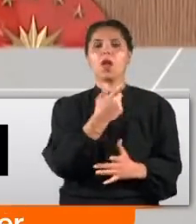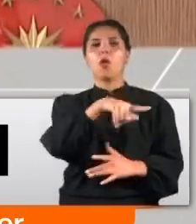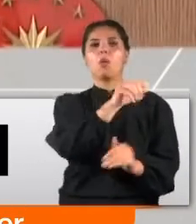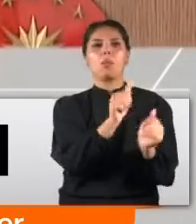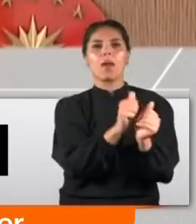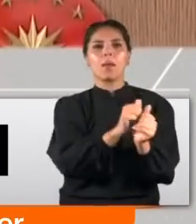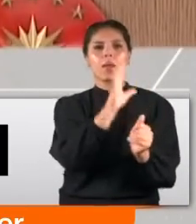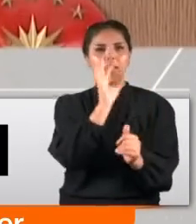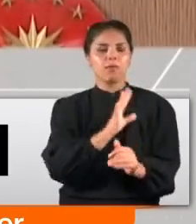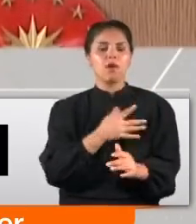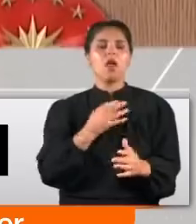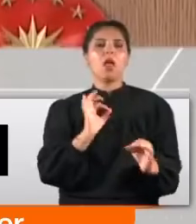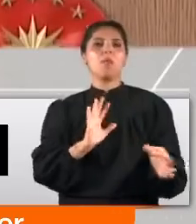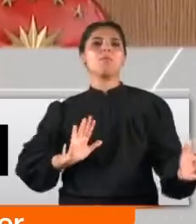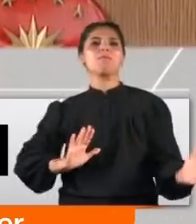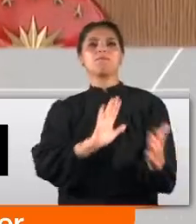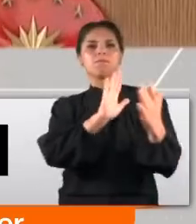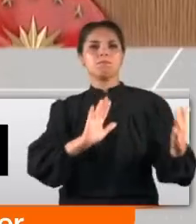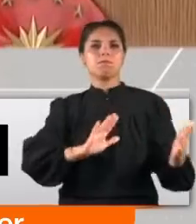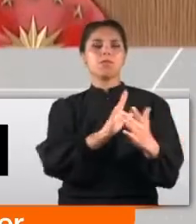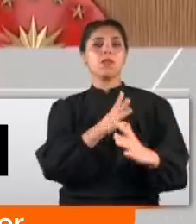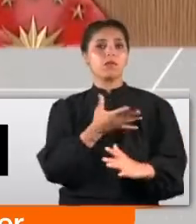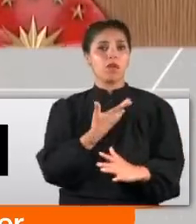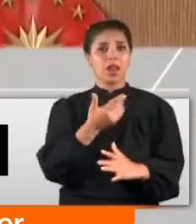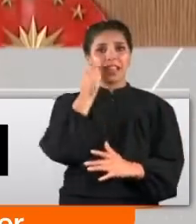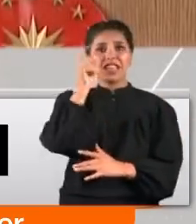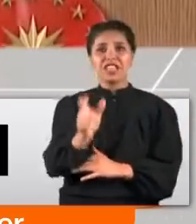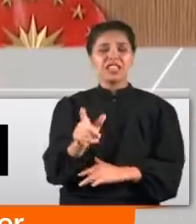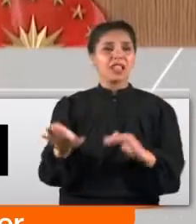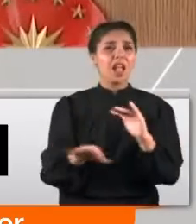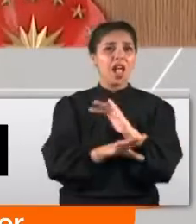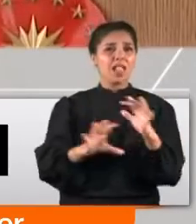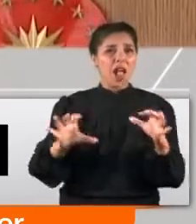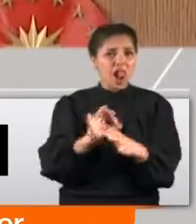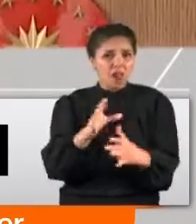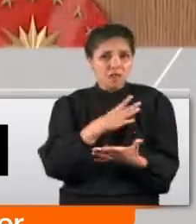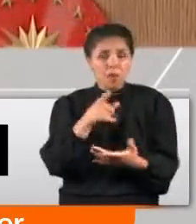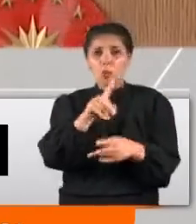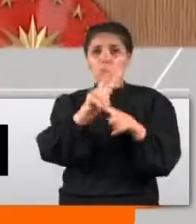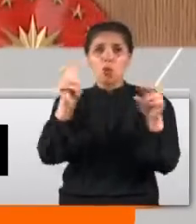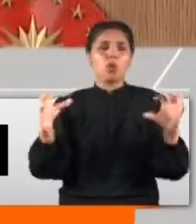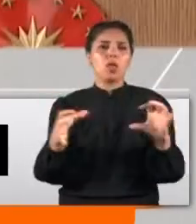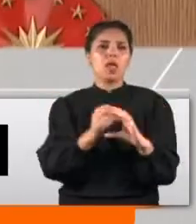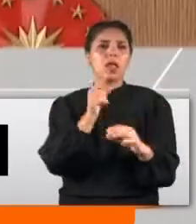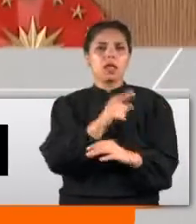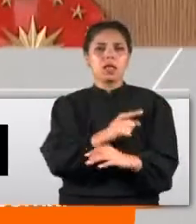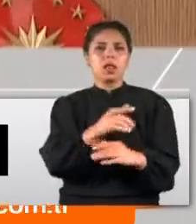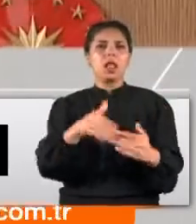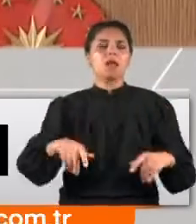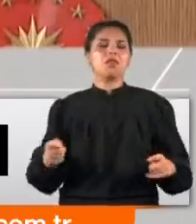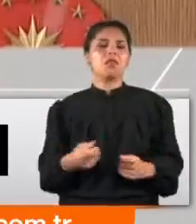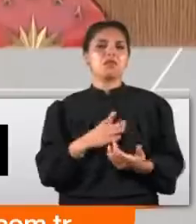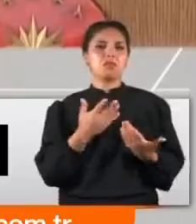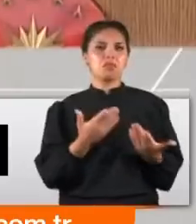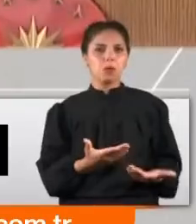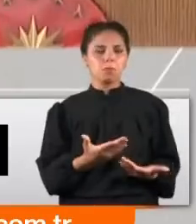şürekası hep karşımıza dikildi. Doğrudan insan hayatını ilgilendiren bu meseleyi bile engellemeye